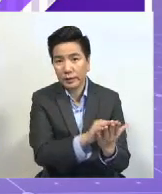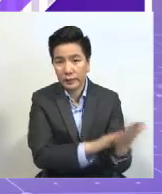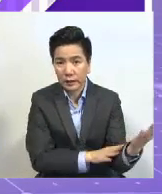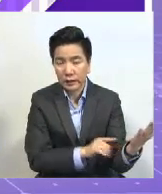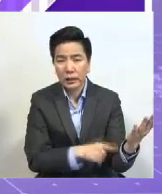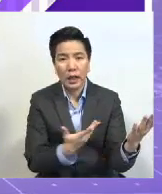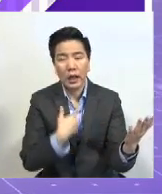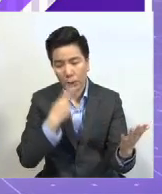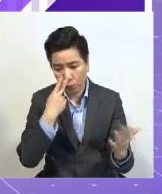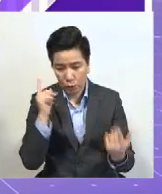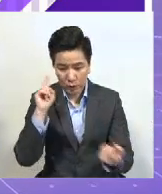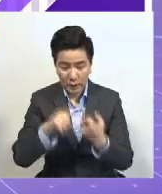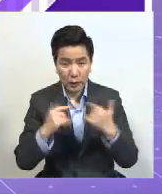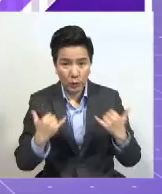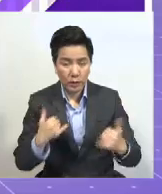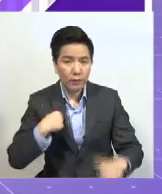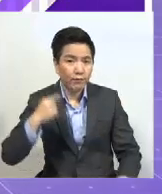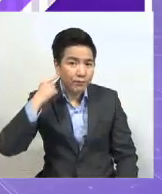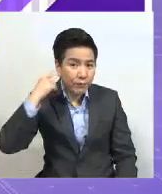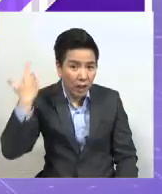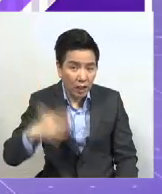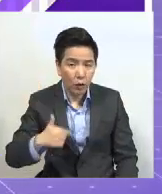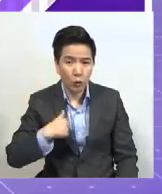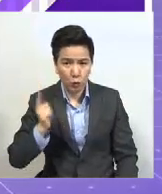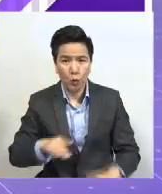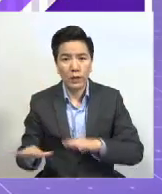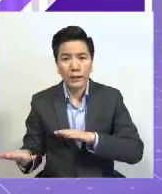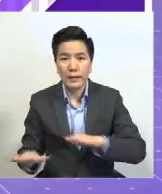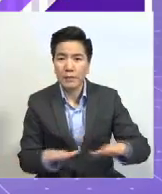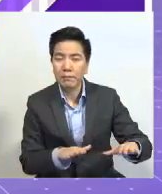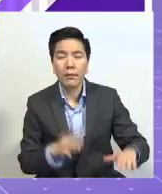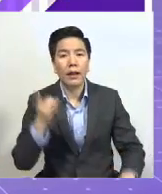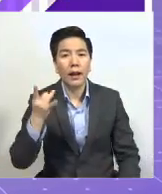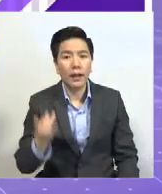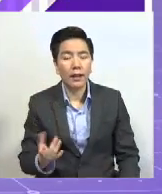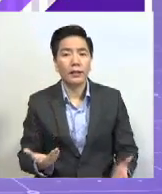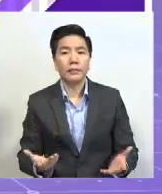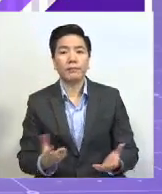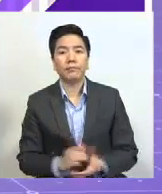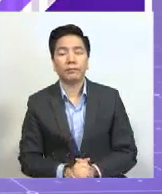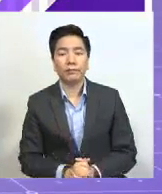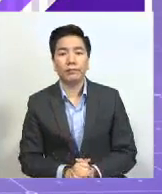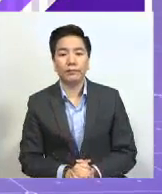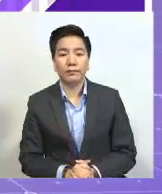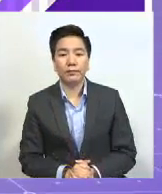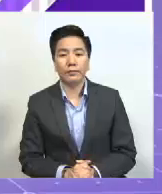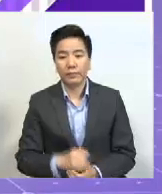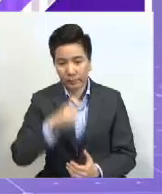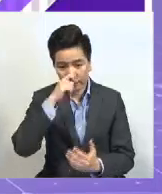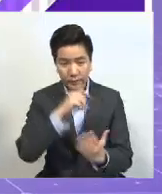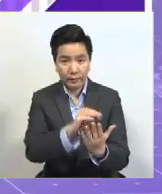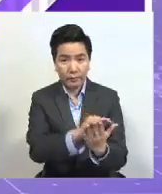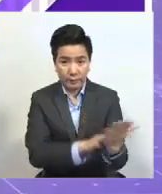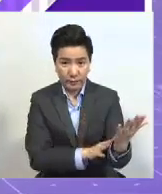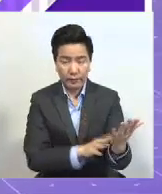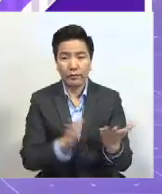ารย์ถ้านับถึงวันนี้ฟังจากอาจารย์แบบนี้เนี่ยเราจะต้องเตรียมรับมืออะไรยังไงบ้างอะคะอาจารย์คะ บ้านเราผ